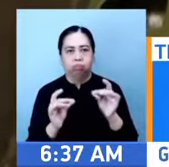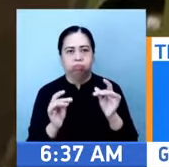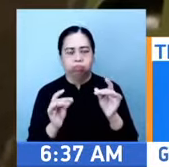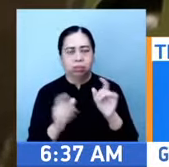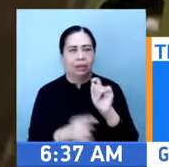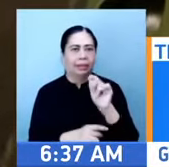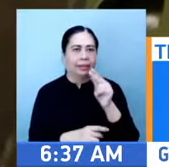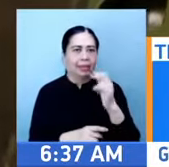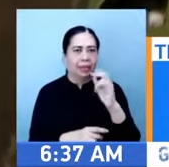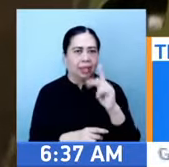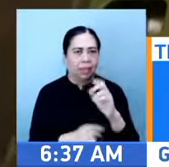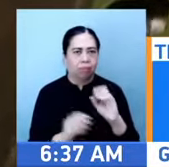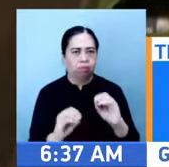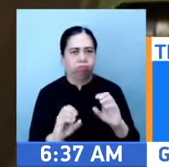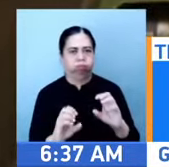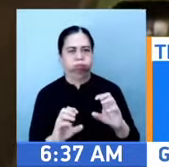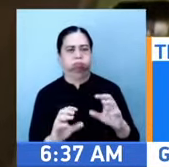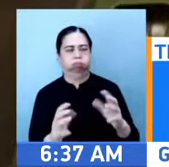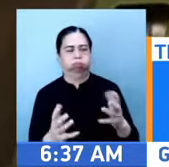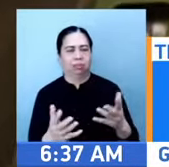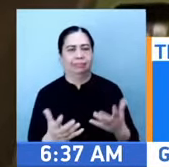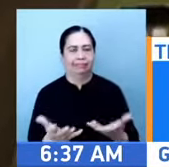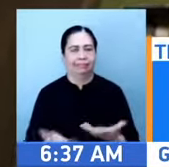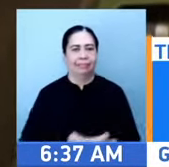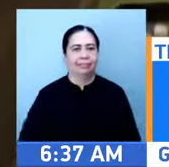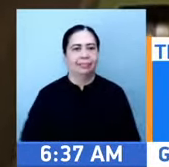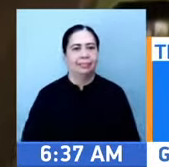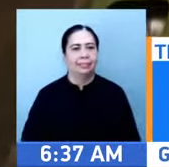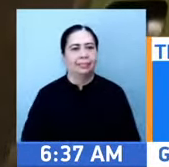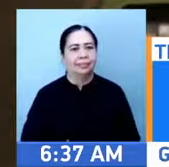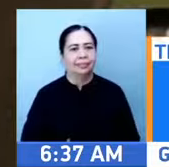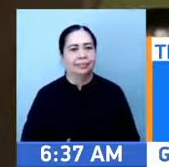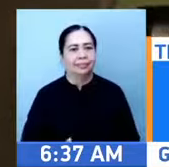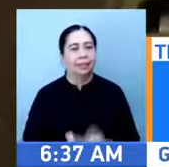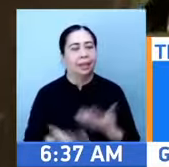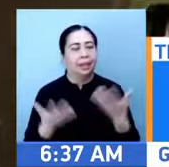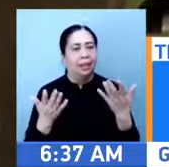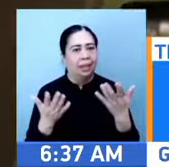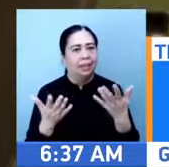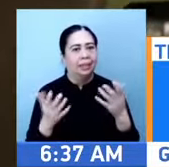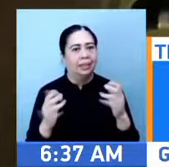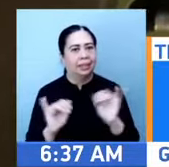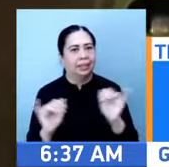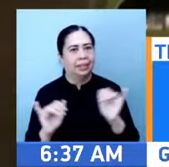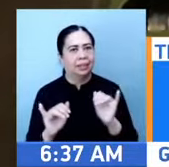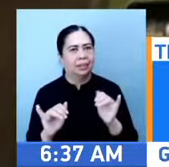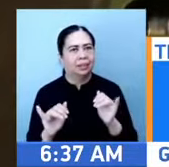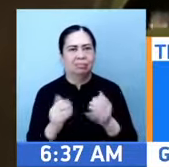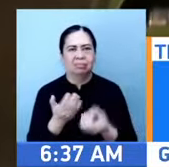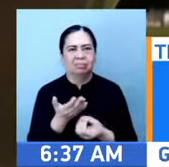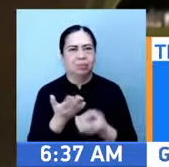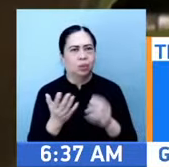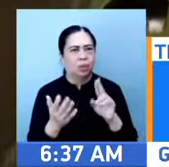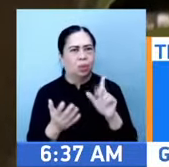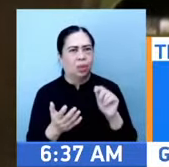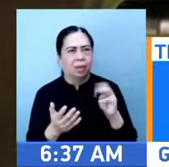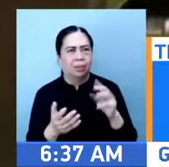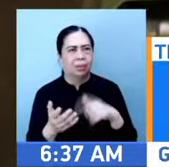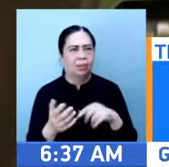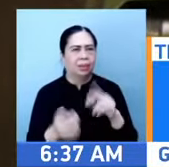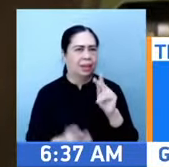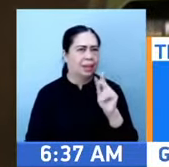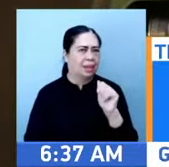body. Yes, Chef. Yan. Tapos, basically, mga gantong putahe, kaldereta, ano-ano pa yung mga